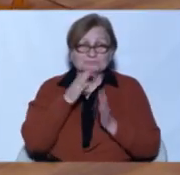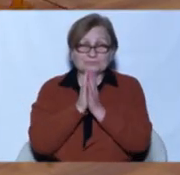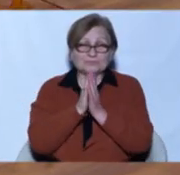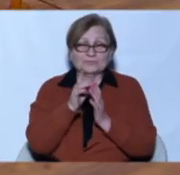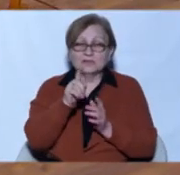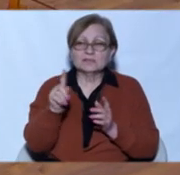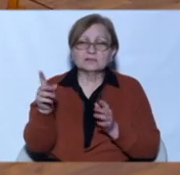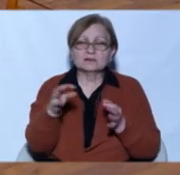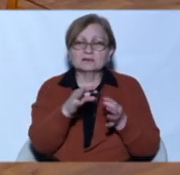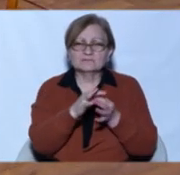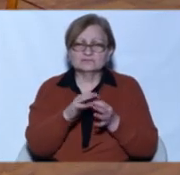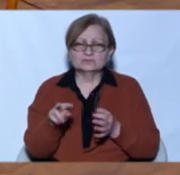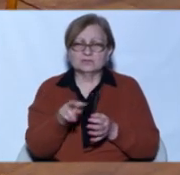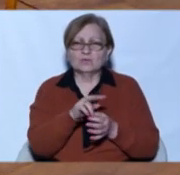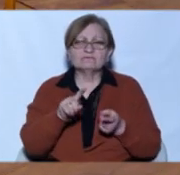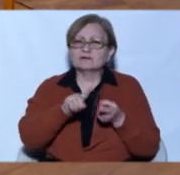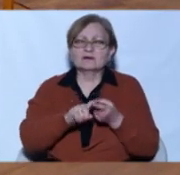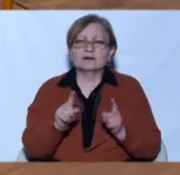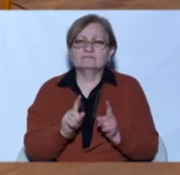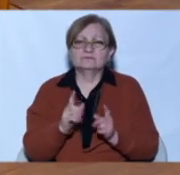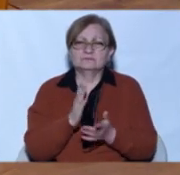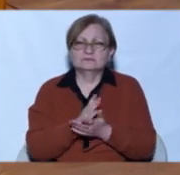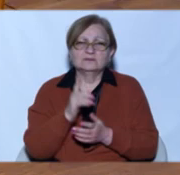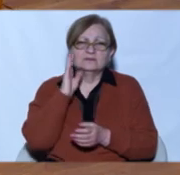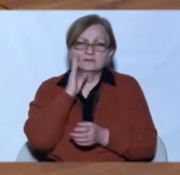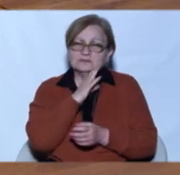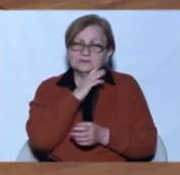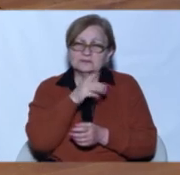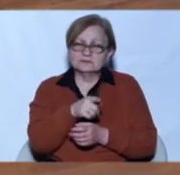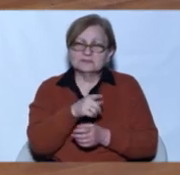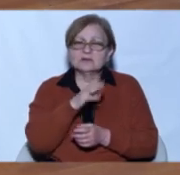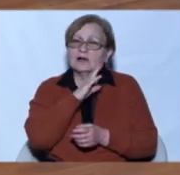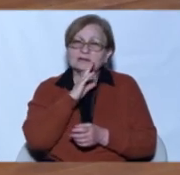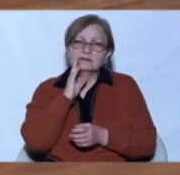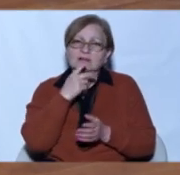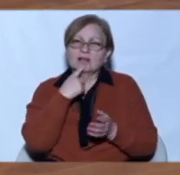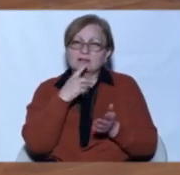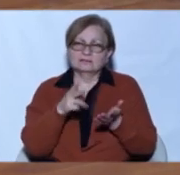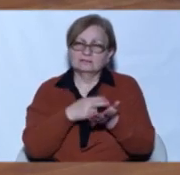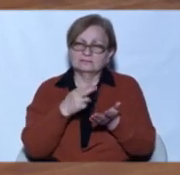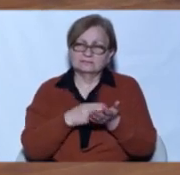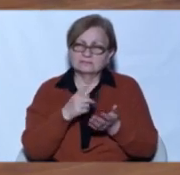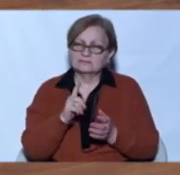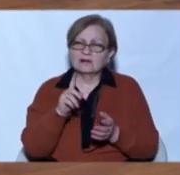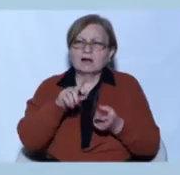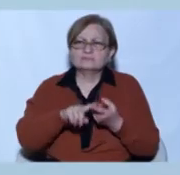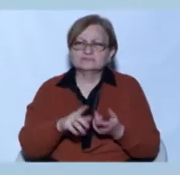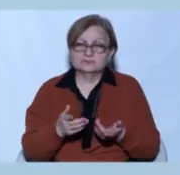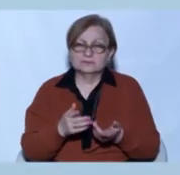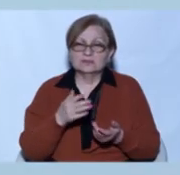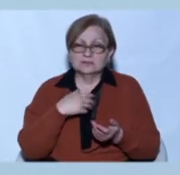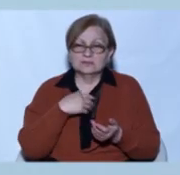შეიძლება იყოს, რა შეიძლება აკავშირებდეს დედას და დედაენას. და აი დღეს მე მინდა წაგიკითხოთ ერთ-ერთი